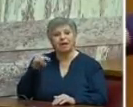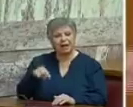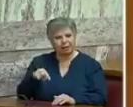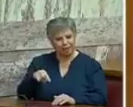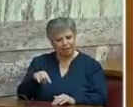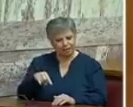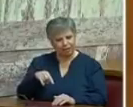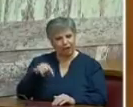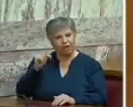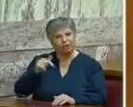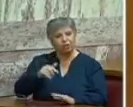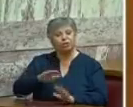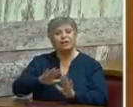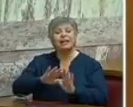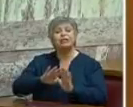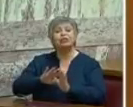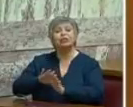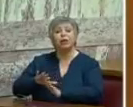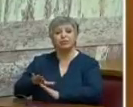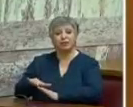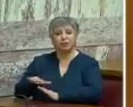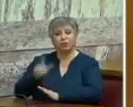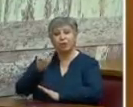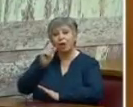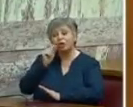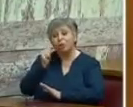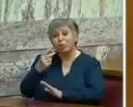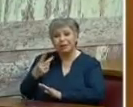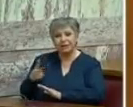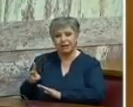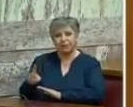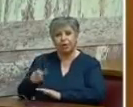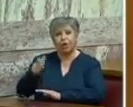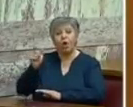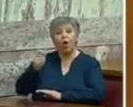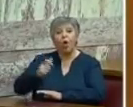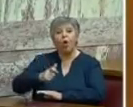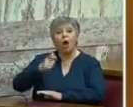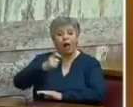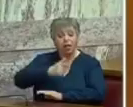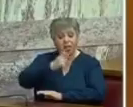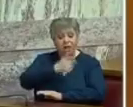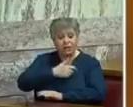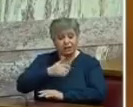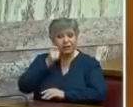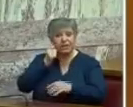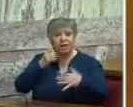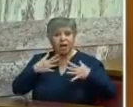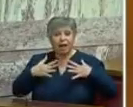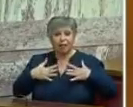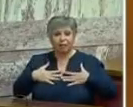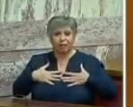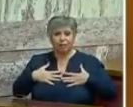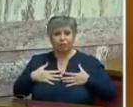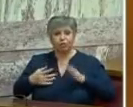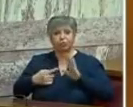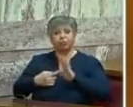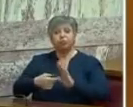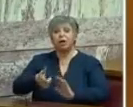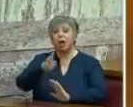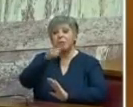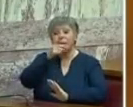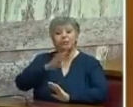Ο καθένας μας είναι αυτά. Ωραία. Που κάνει ο ίδιος. Ωραία. Και περηφανεύεται ή ντρέπεται για